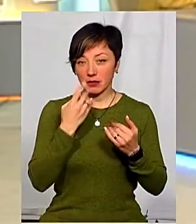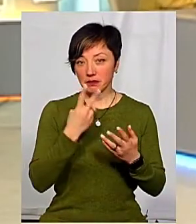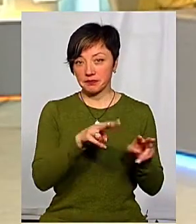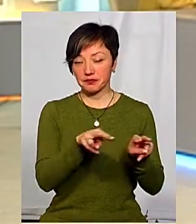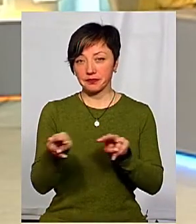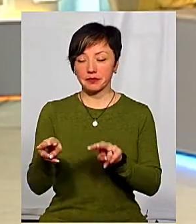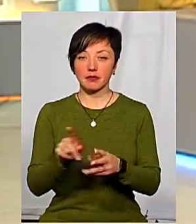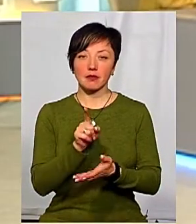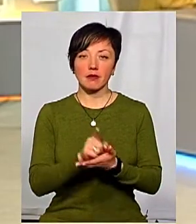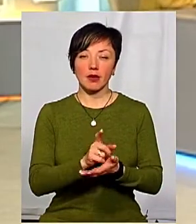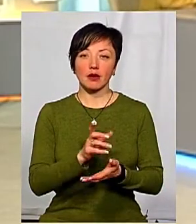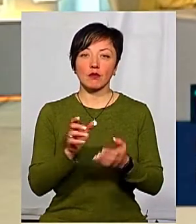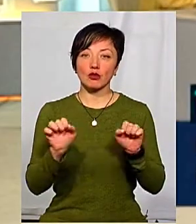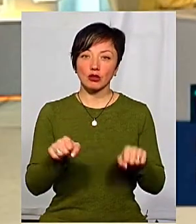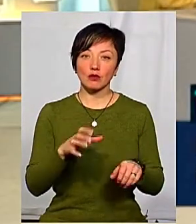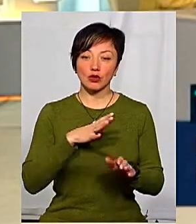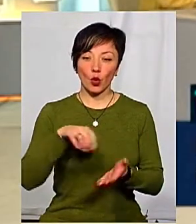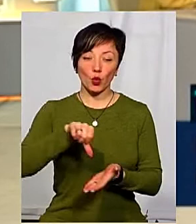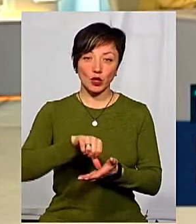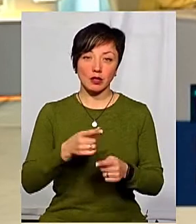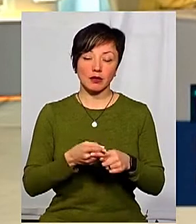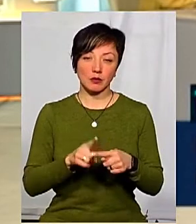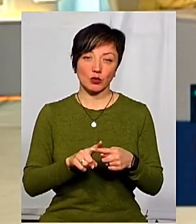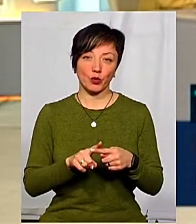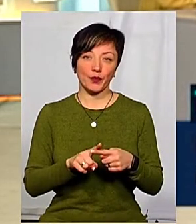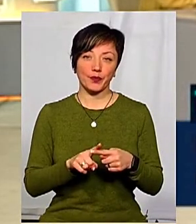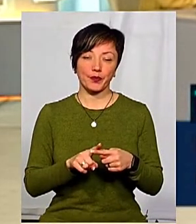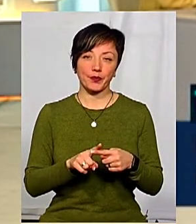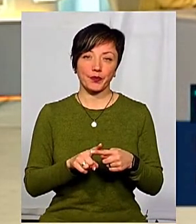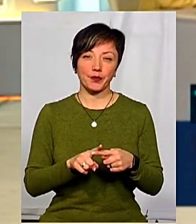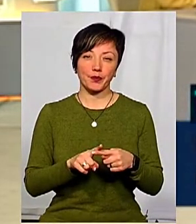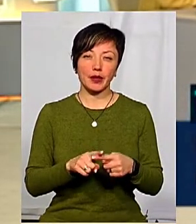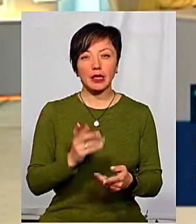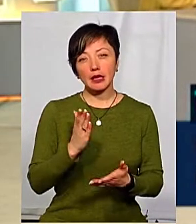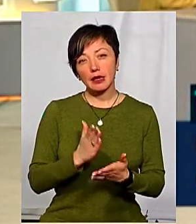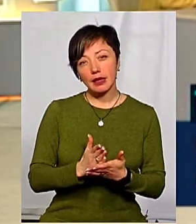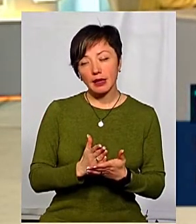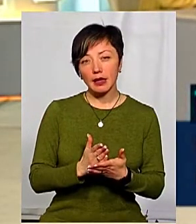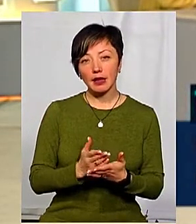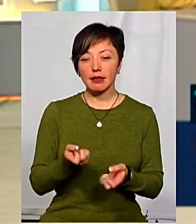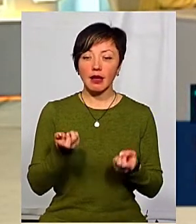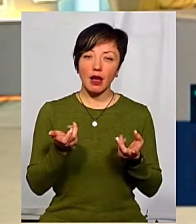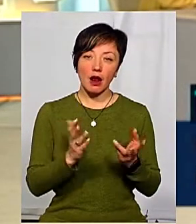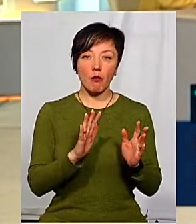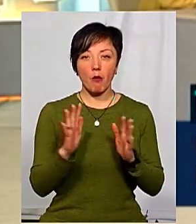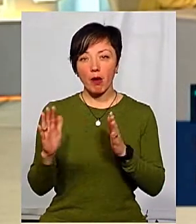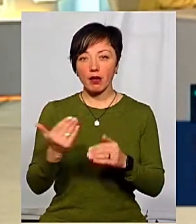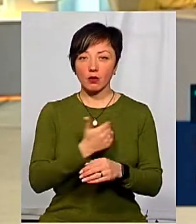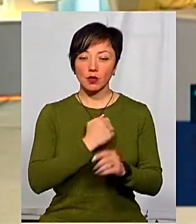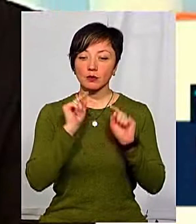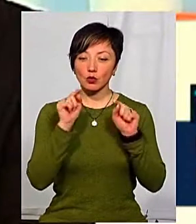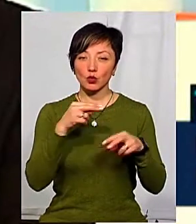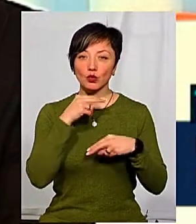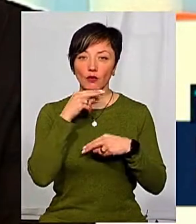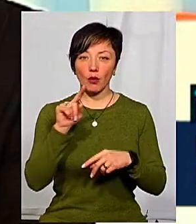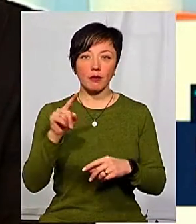і маємо можливість бути учасниками її, є декілька моментів, на які я хотів би звернути увагу.